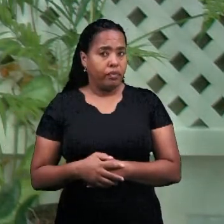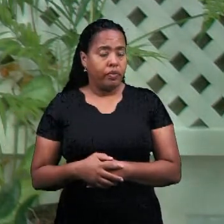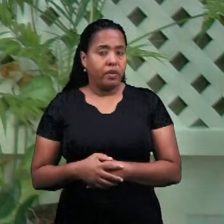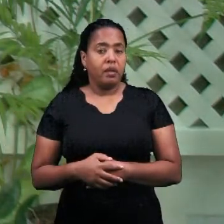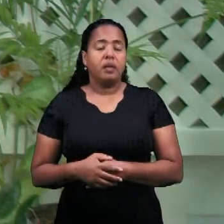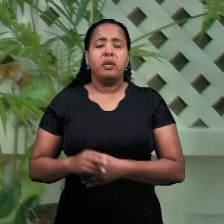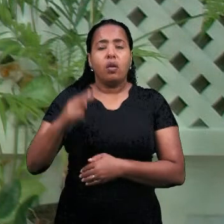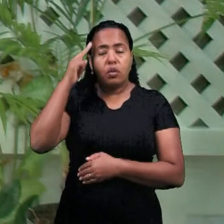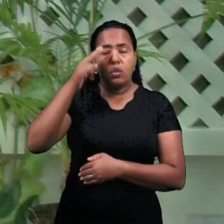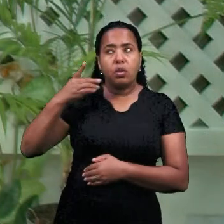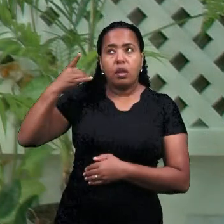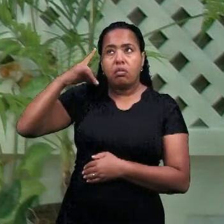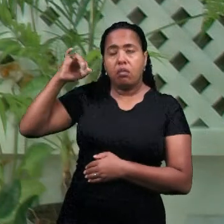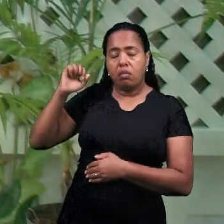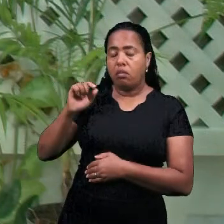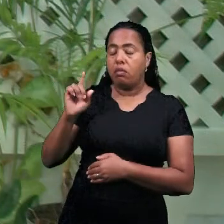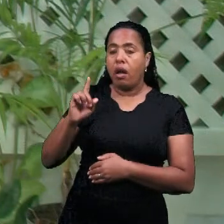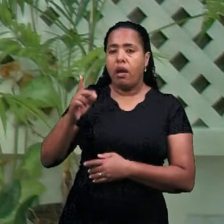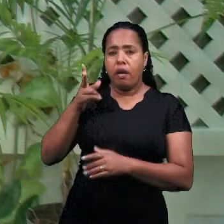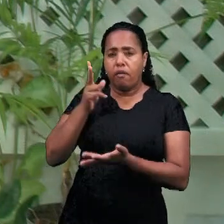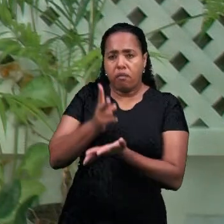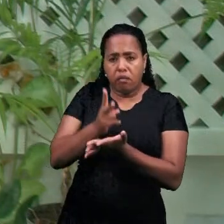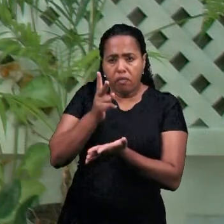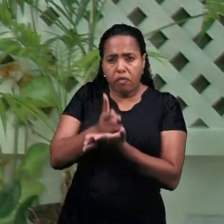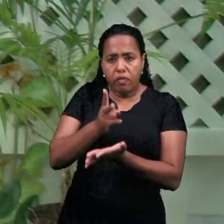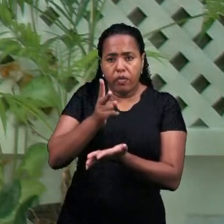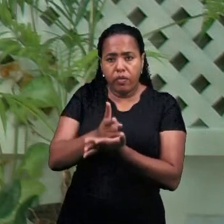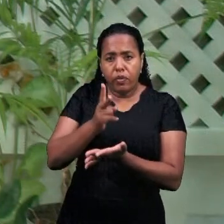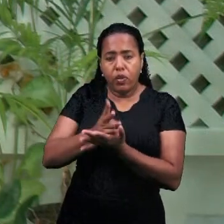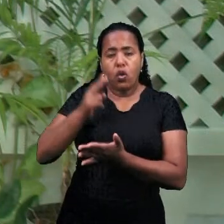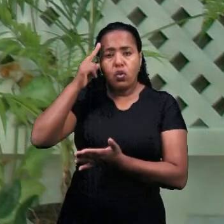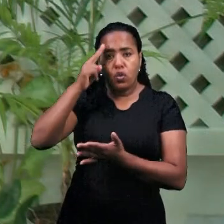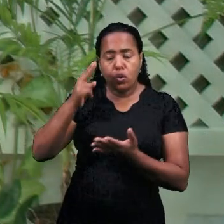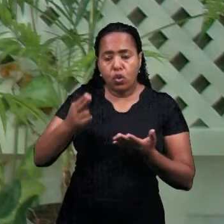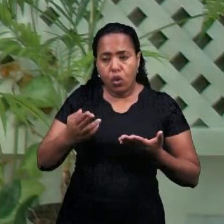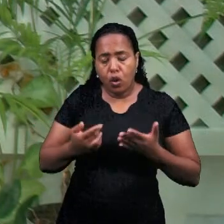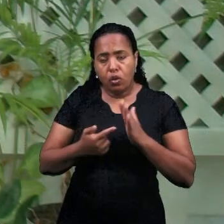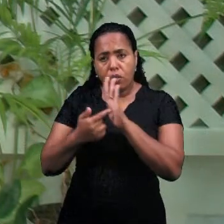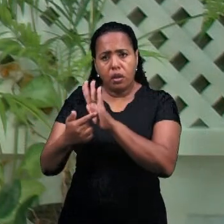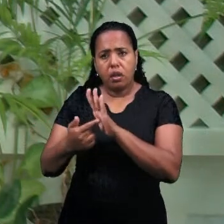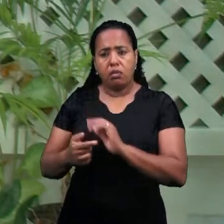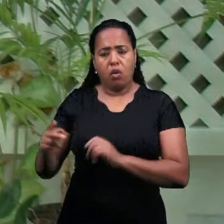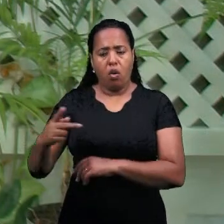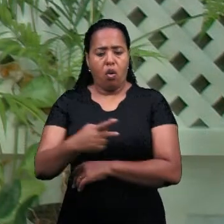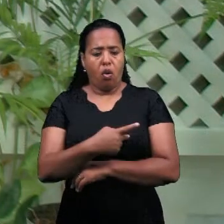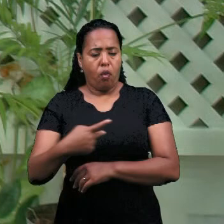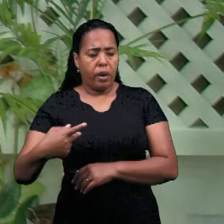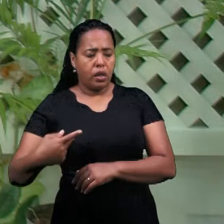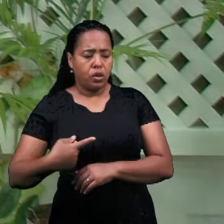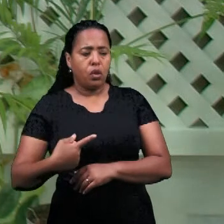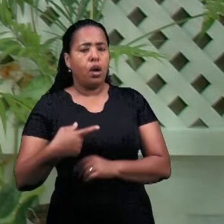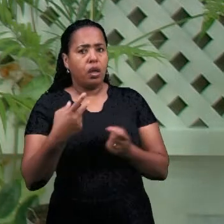qu'il a fait une fois, mais fréquemment, c'est le pasteur qui voit ça.